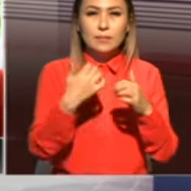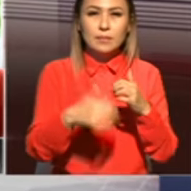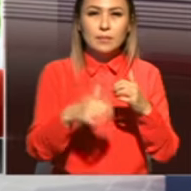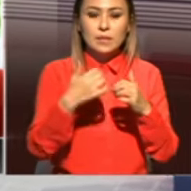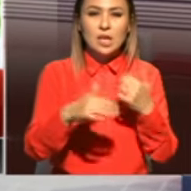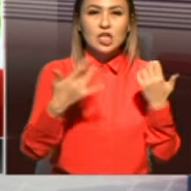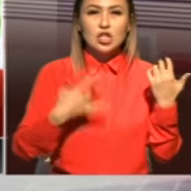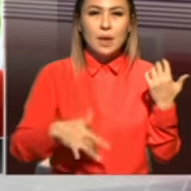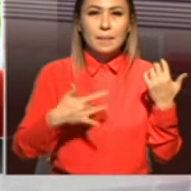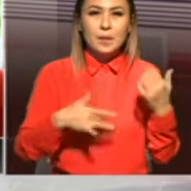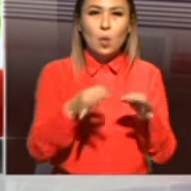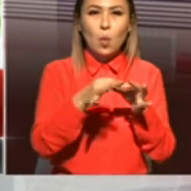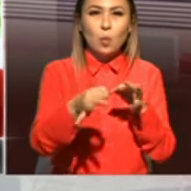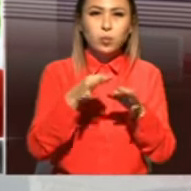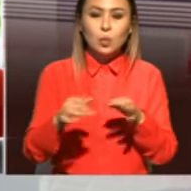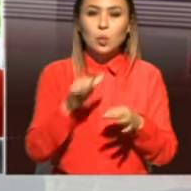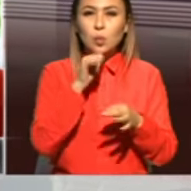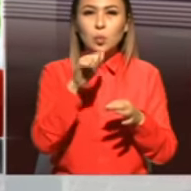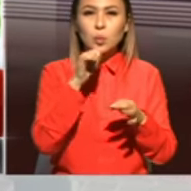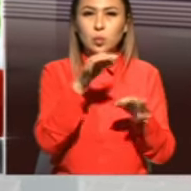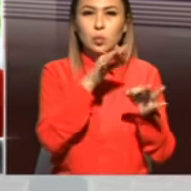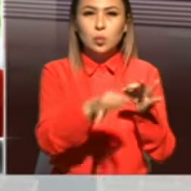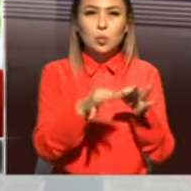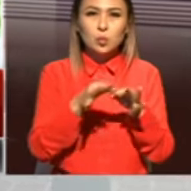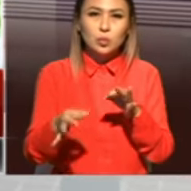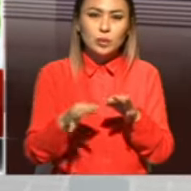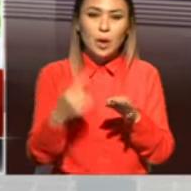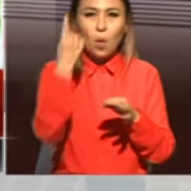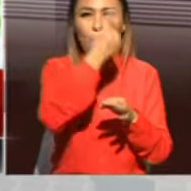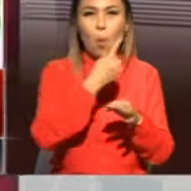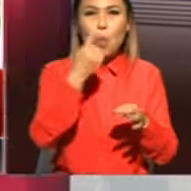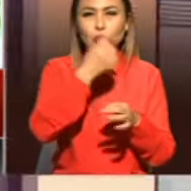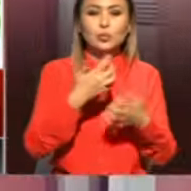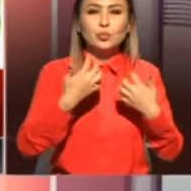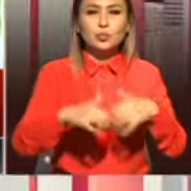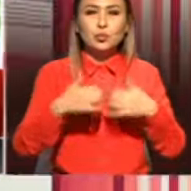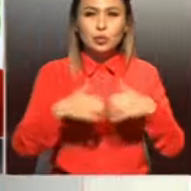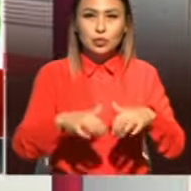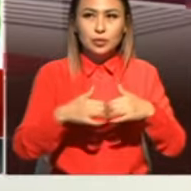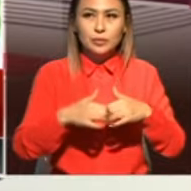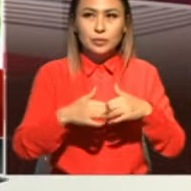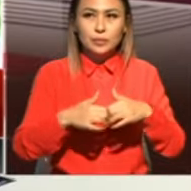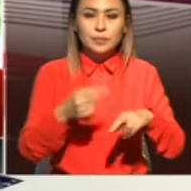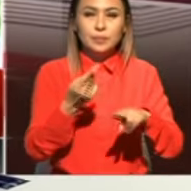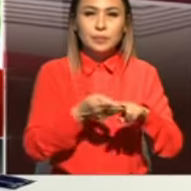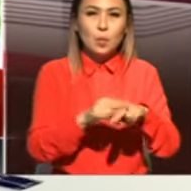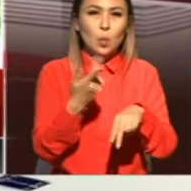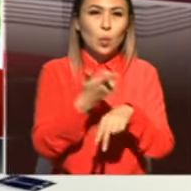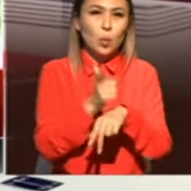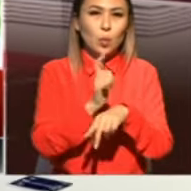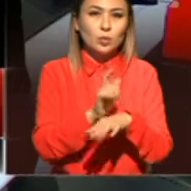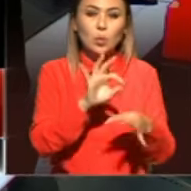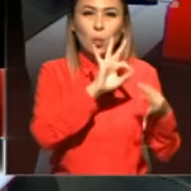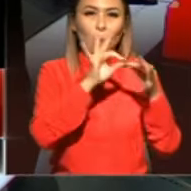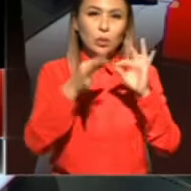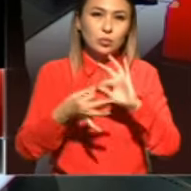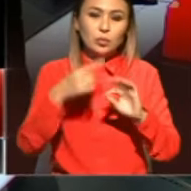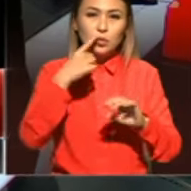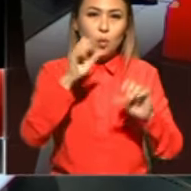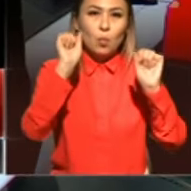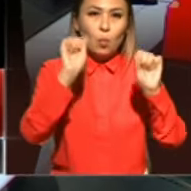Жамбыл облысы сияқты ма, Қостанай облысы сияқты облыстың бір жылғы бюджеті. Қарап отырсаңыздар, енді бұл өте сондай көлемді сома деп айтуға